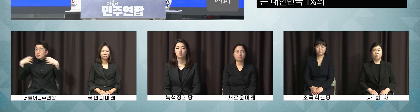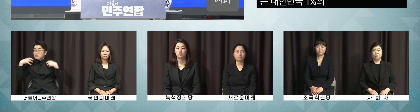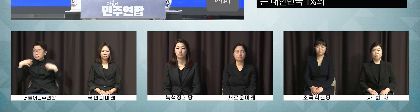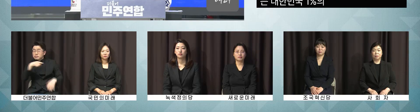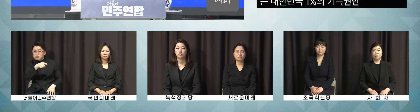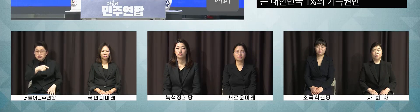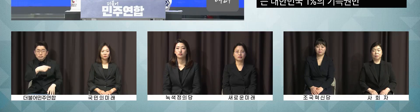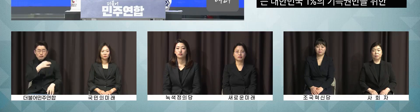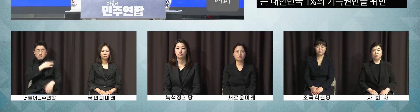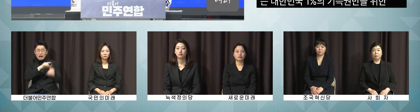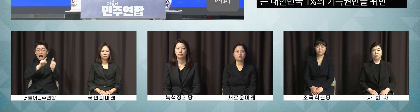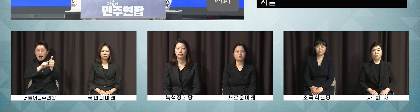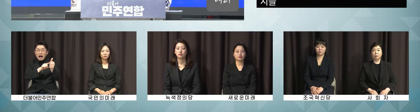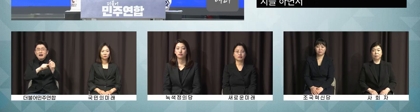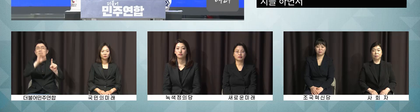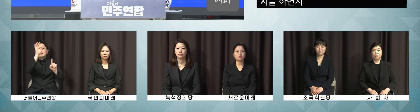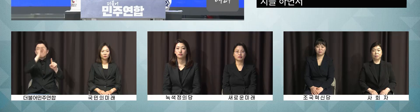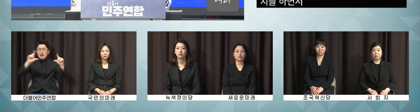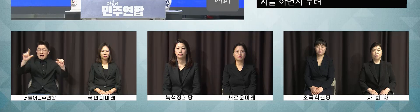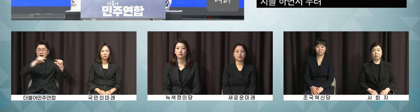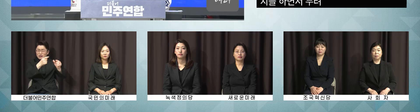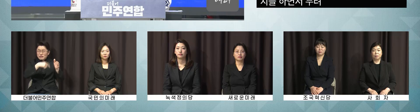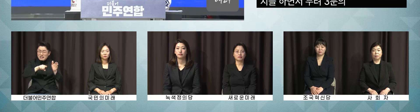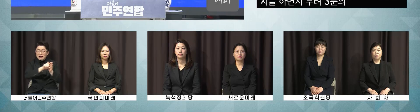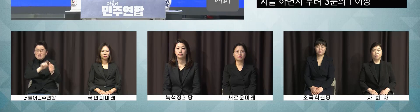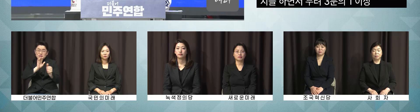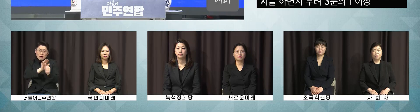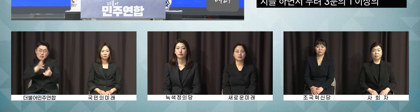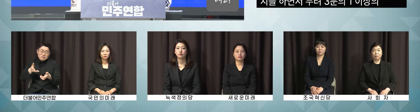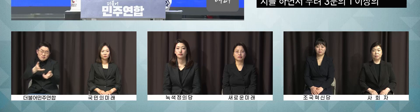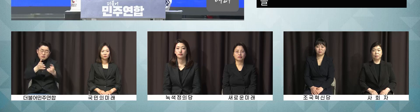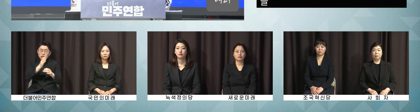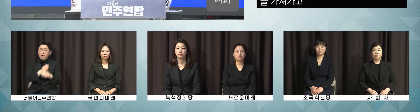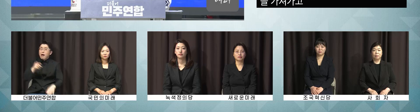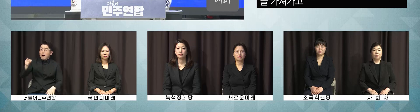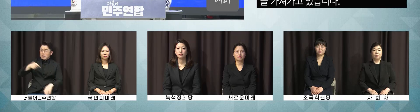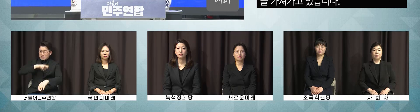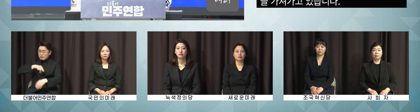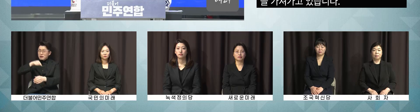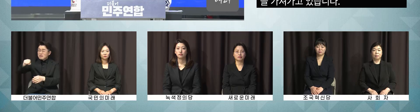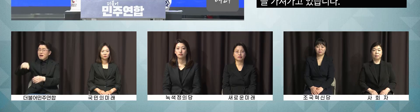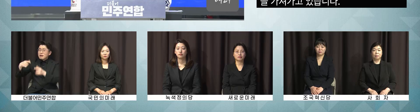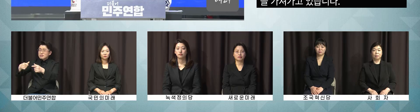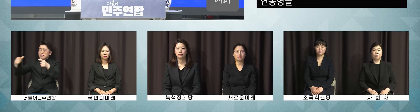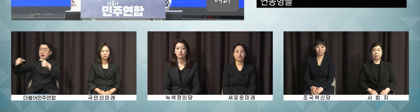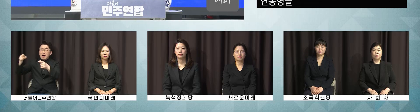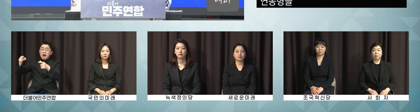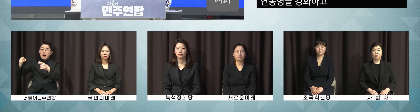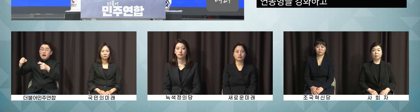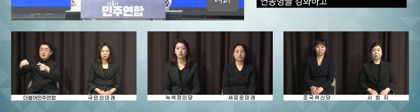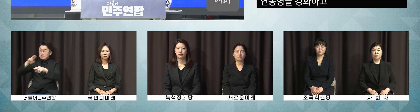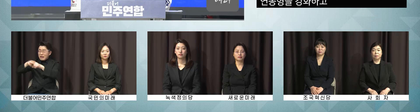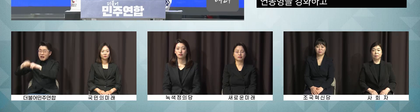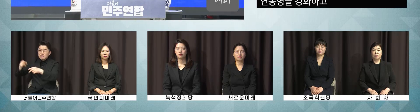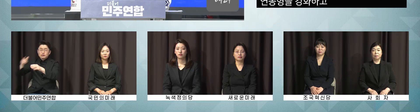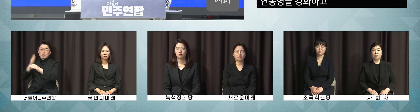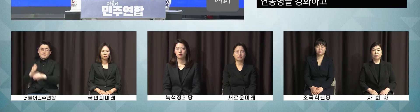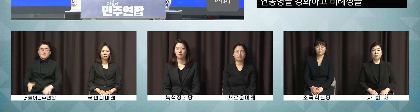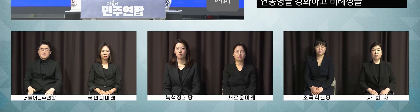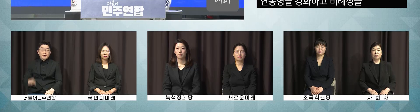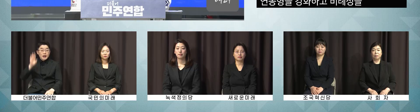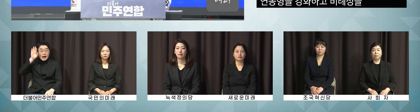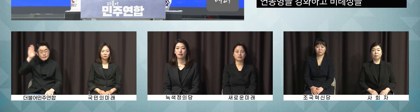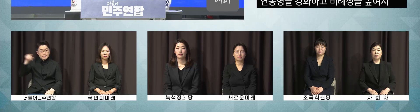위한 정치를 하면서 무려 3분의 1 이상의 의석을 가져가고 있습니다. 연동형을 강화하고 비례성을 높여서